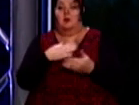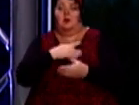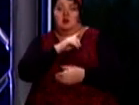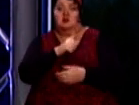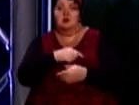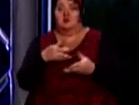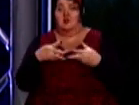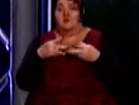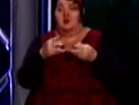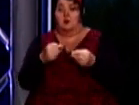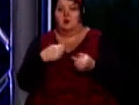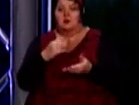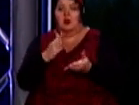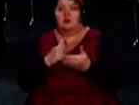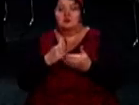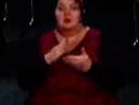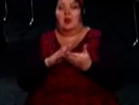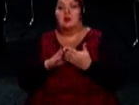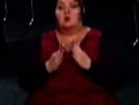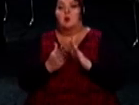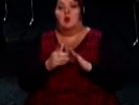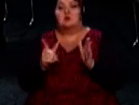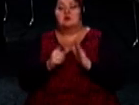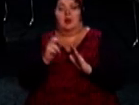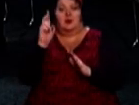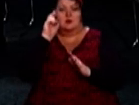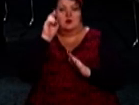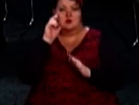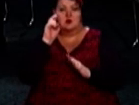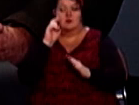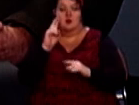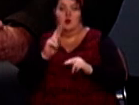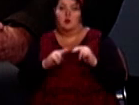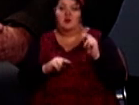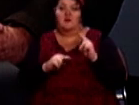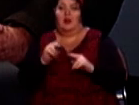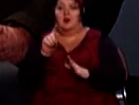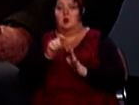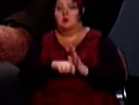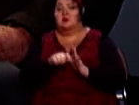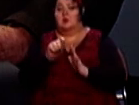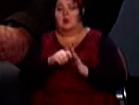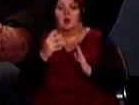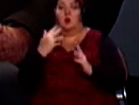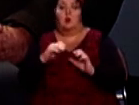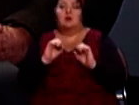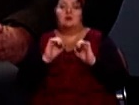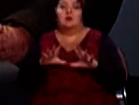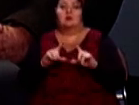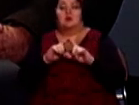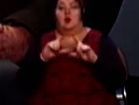нас є безпосередня домовленість з Державною архітектурно-будівельною інспекцією, і коли здаються об'єкти в